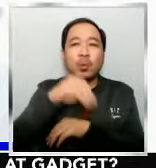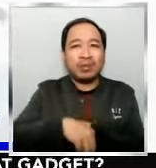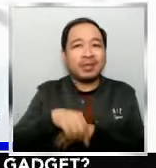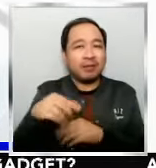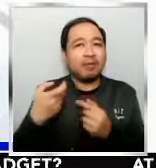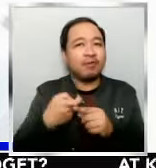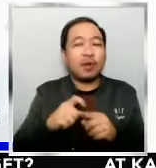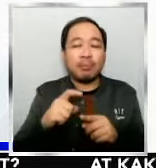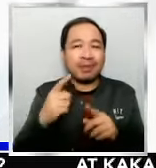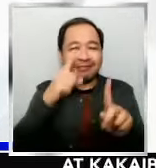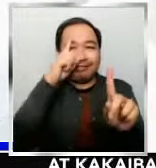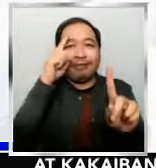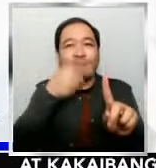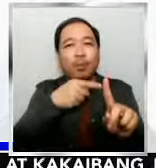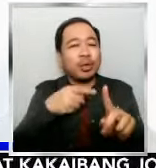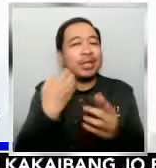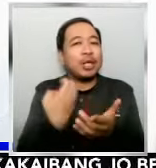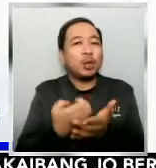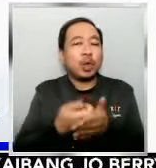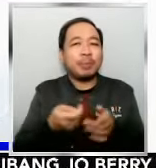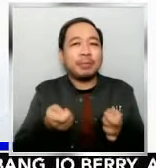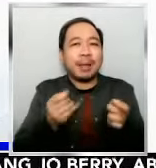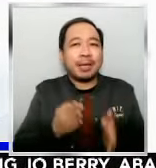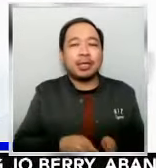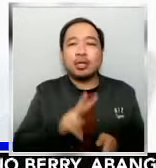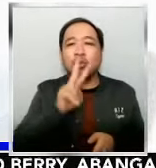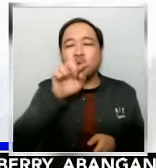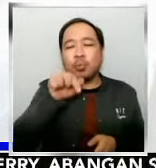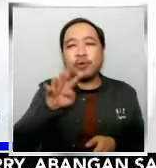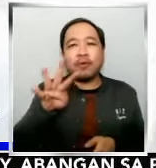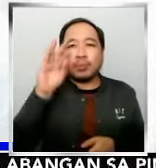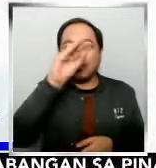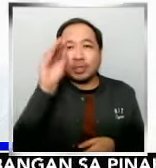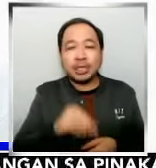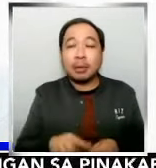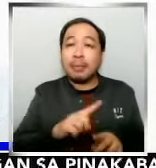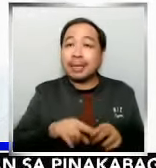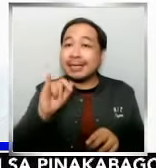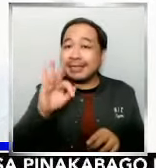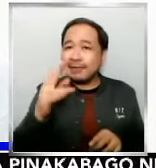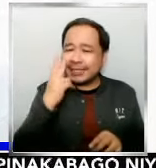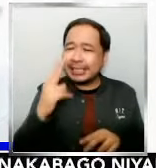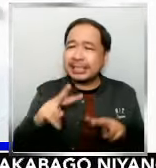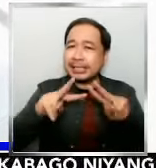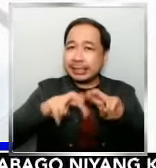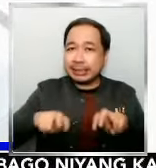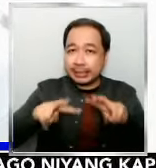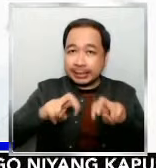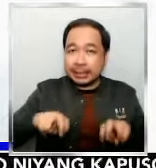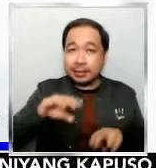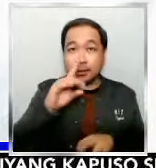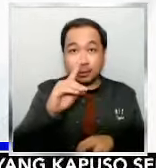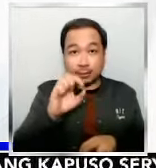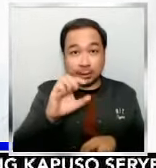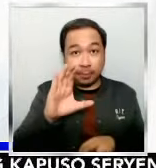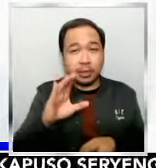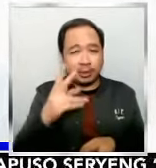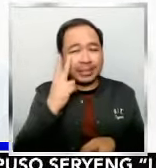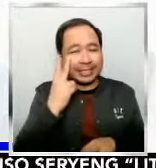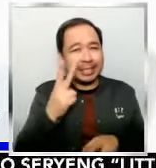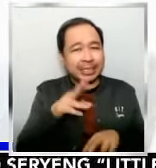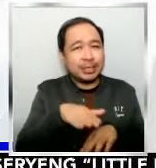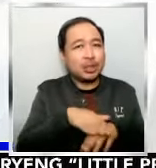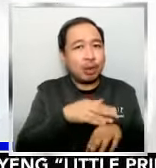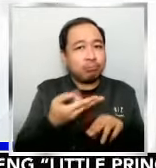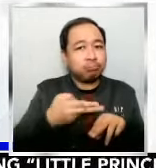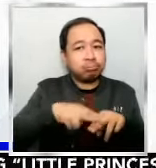na 2-4%. Pero kung ang buwan lang ng Disyembre ang titingnan, bumagal naman ang pagtaas ng mga presyo sa buwan ng Disyembre kung kailan